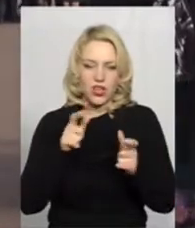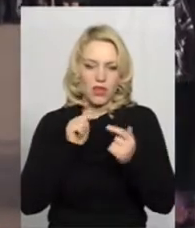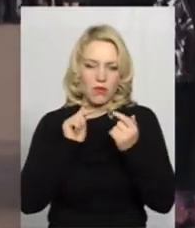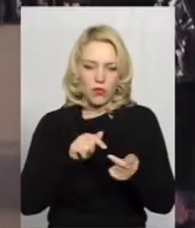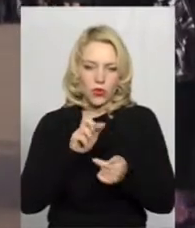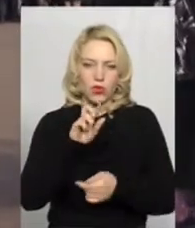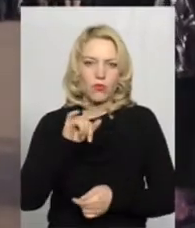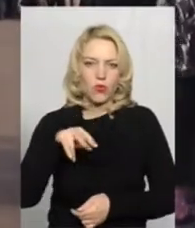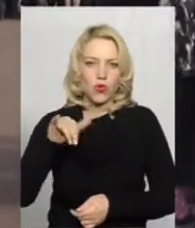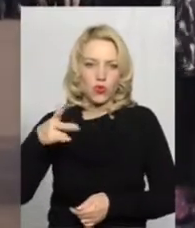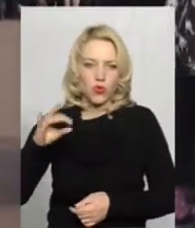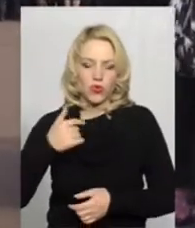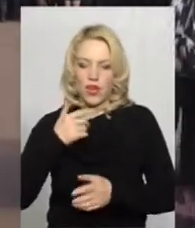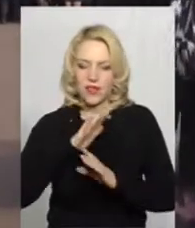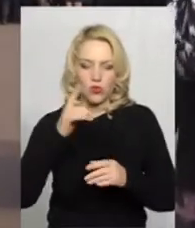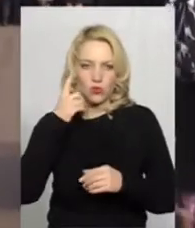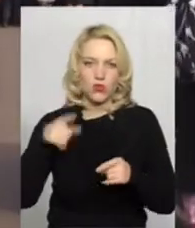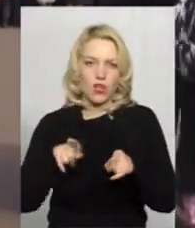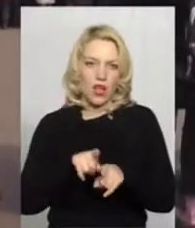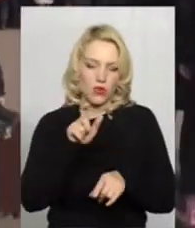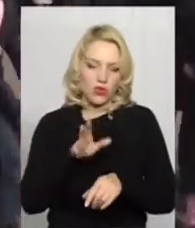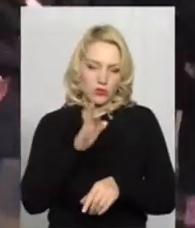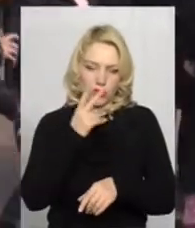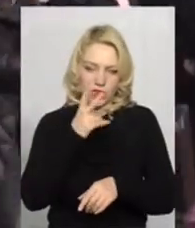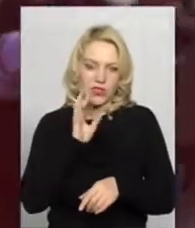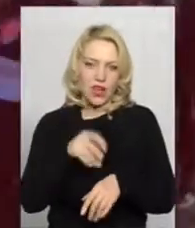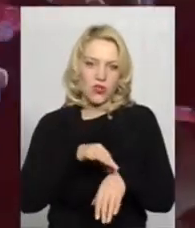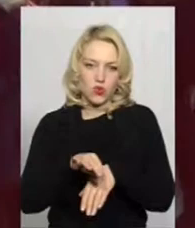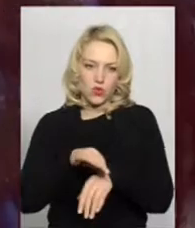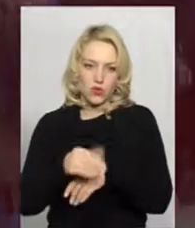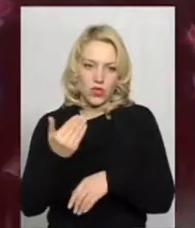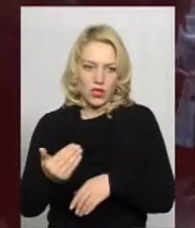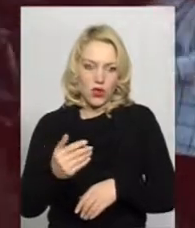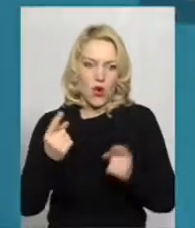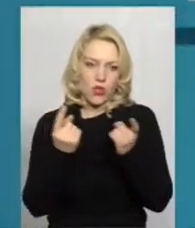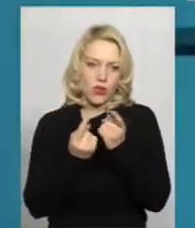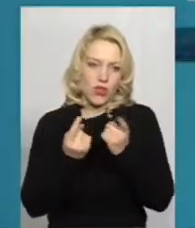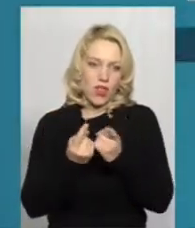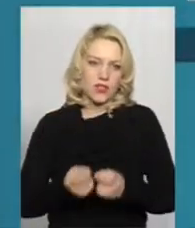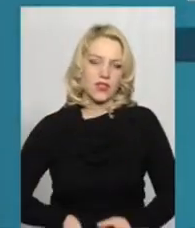думаю, що така людина, вона зможе просто стояти і дивитися, як цькують її однокласника.